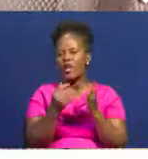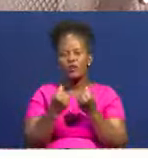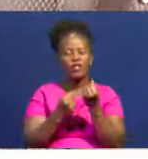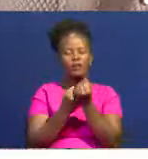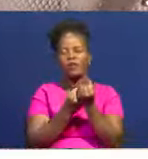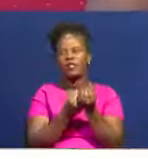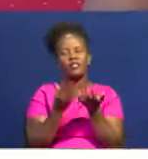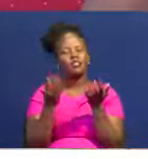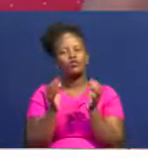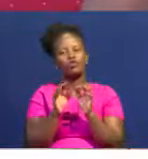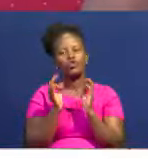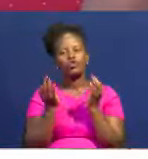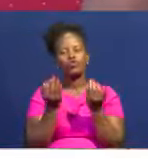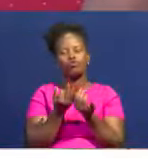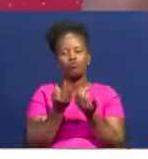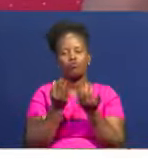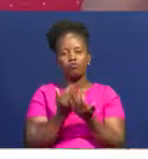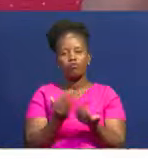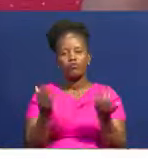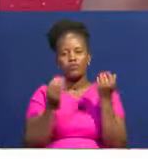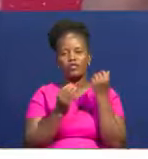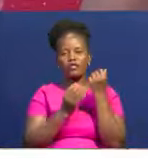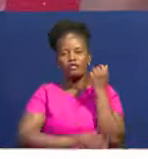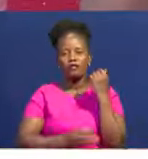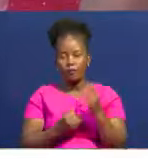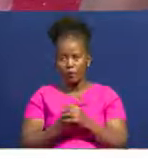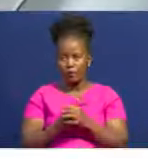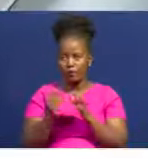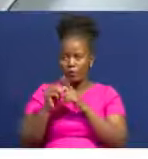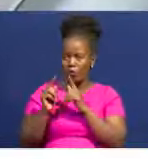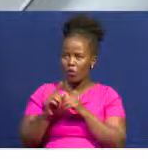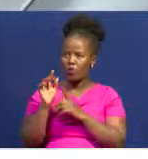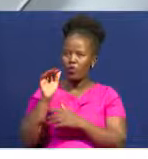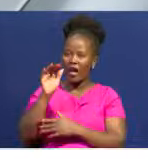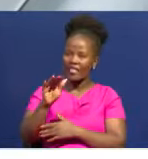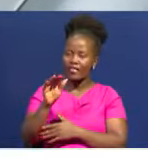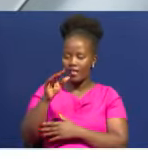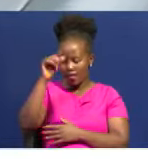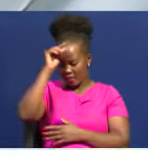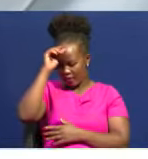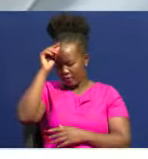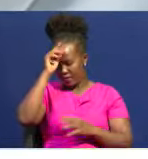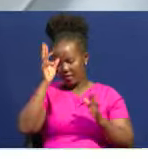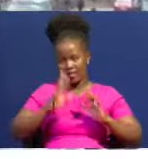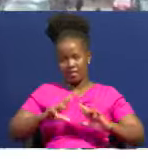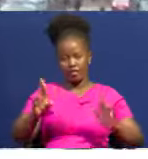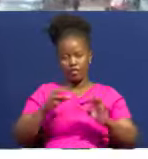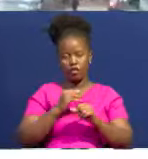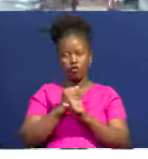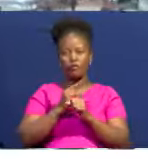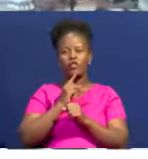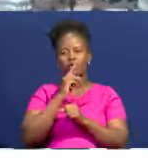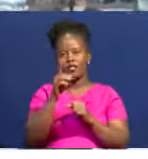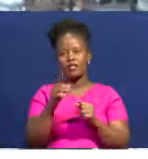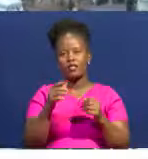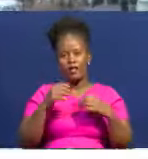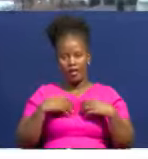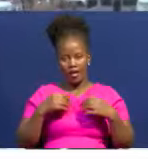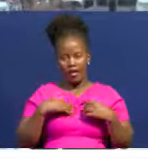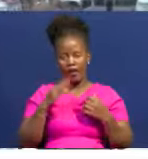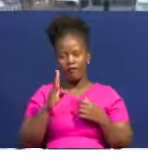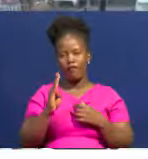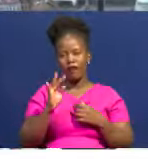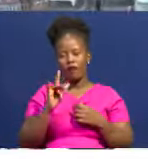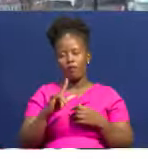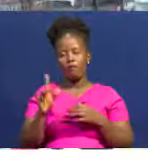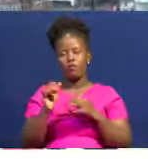wasiojiweza. Alichukua fursa hiyo kukariri kujitolea kwa serikali kutekeleza mageuzi ya ukusanyaji ushuru ambayo yataboresha hali ya